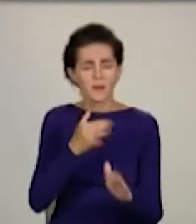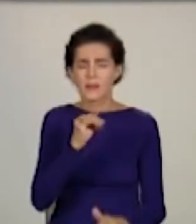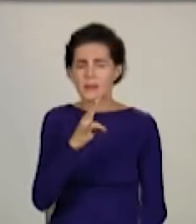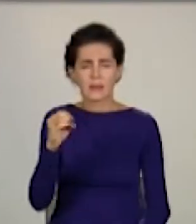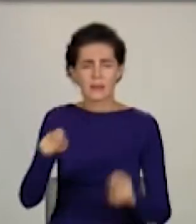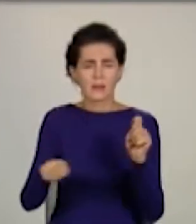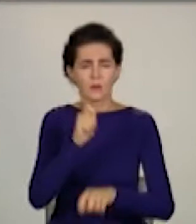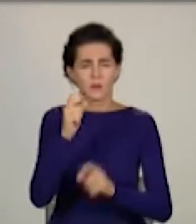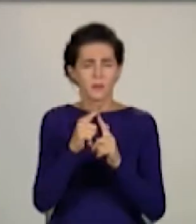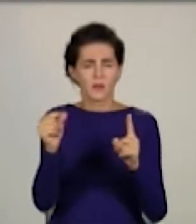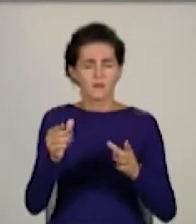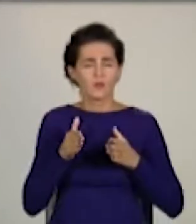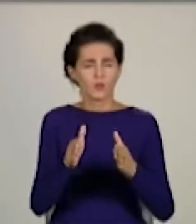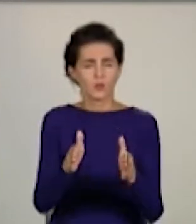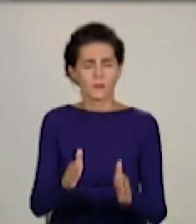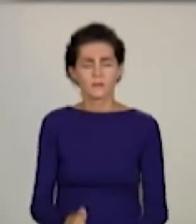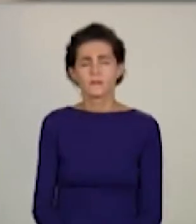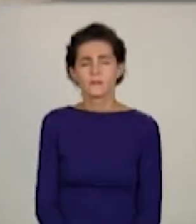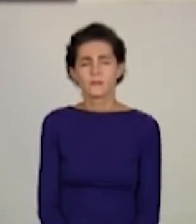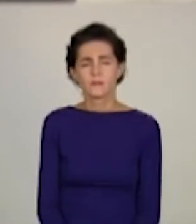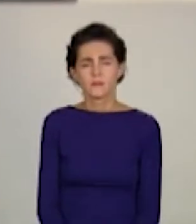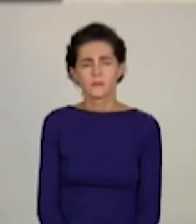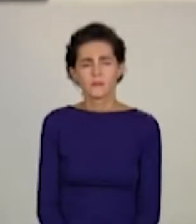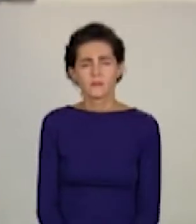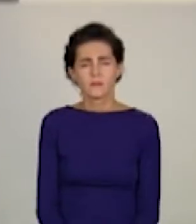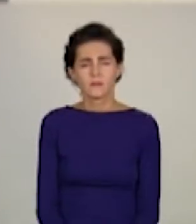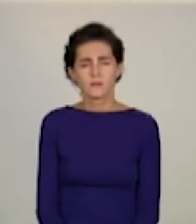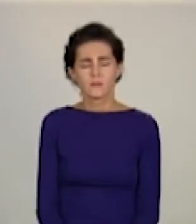правила дорожнього руху. Олена Успенська, Володимир Краснов, телеканал «Донбас».